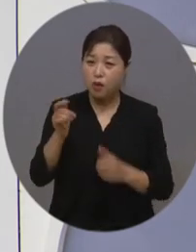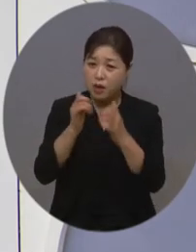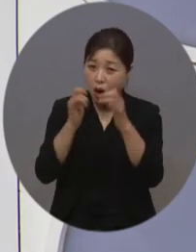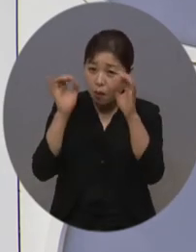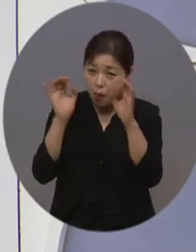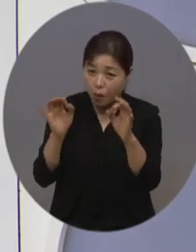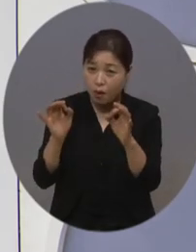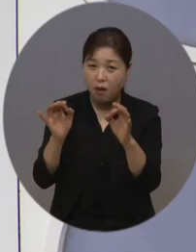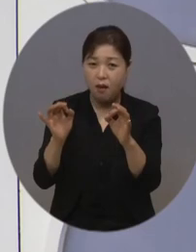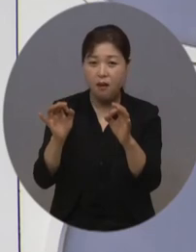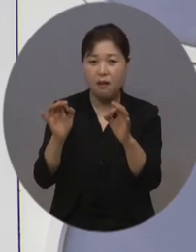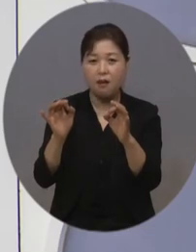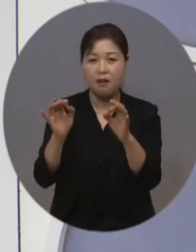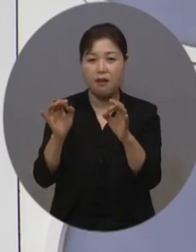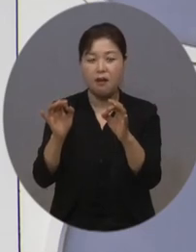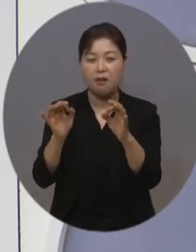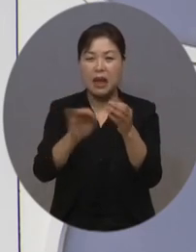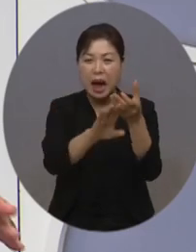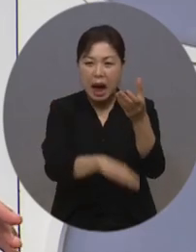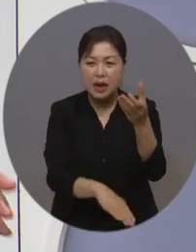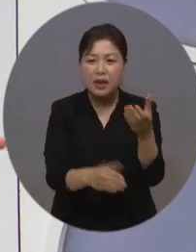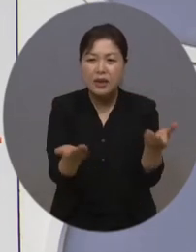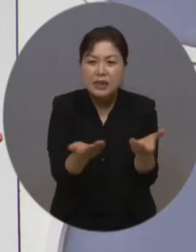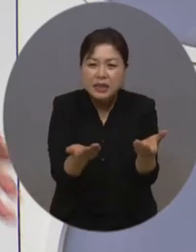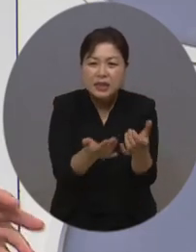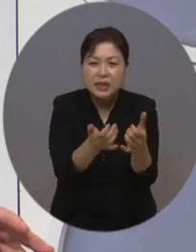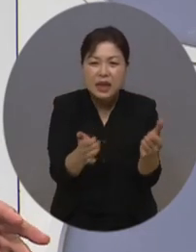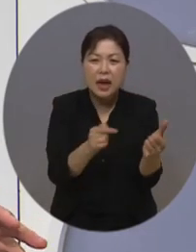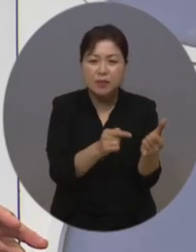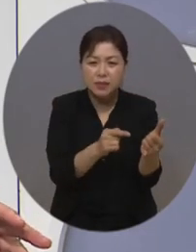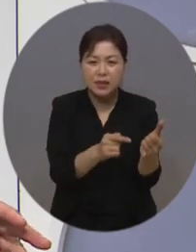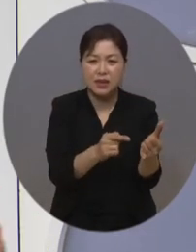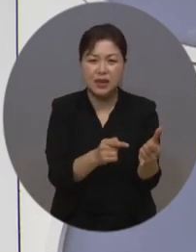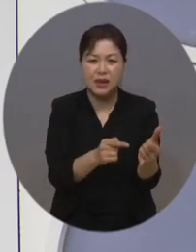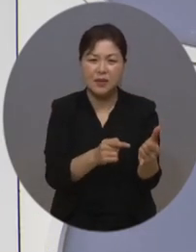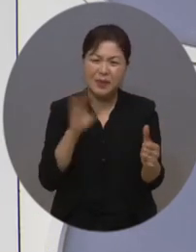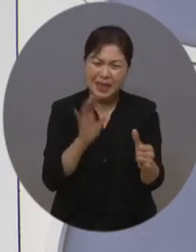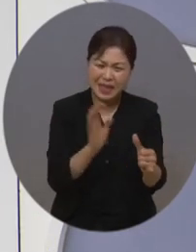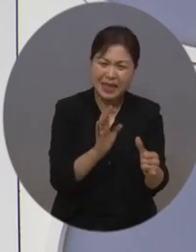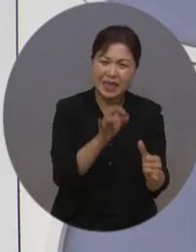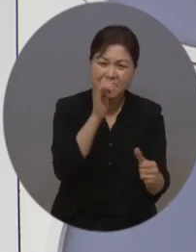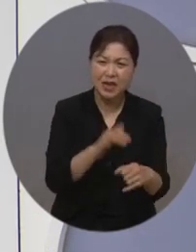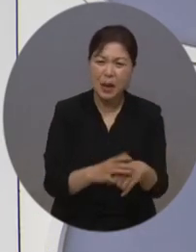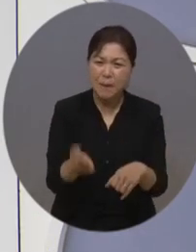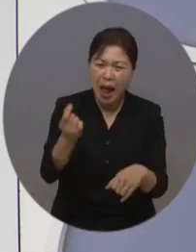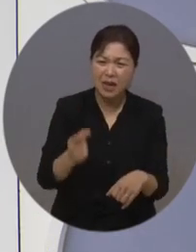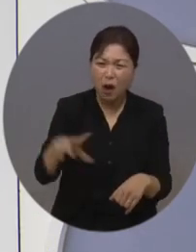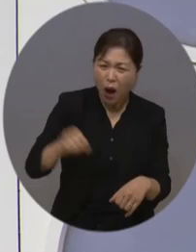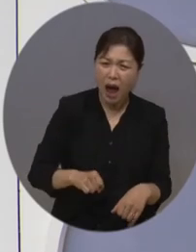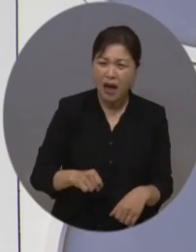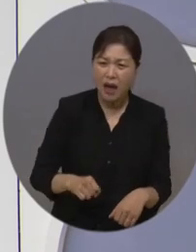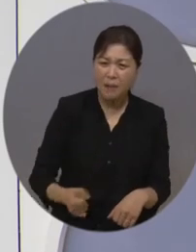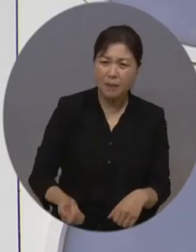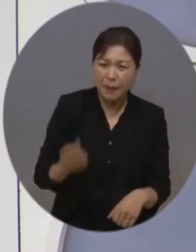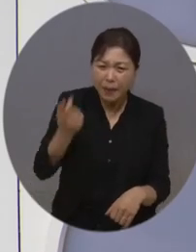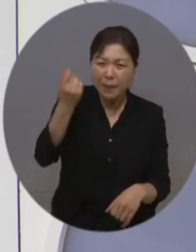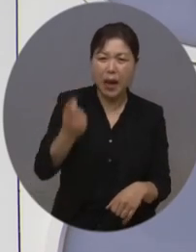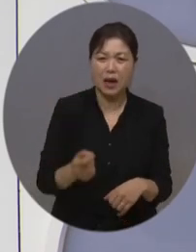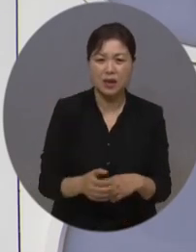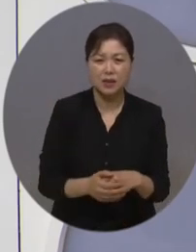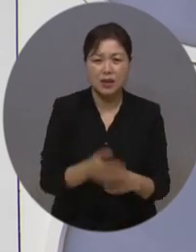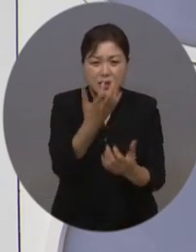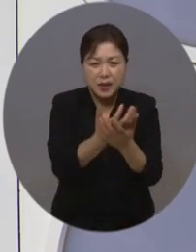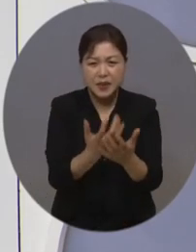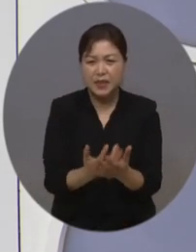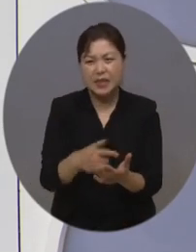보면 되게 밑에 부하들을 직원을 뭐 달달 뽑습니다요. 야 그거 왜 빨리 안 가져와? 그래서 서류도 바로